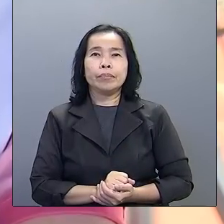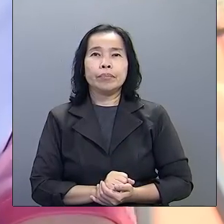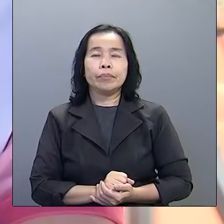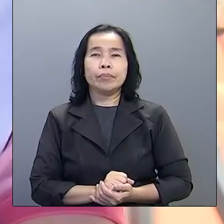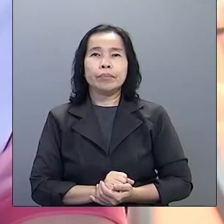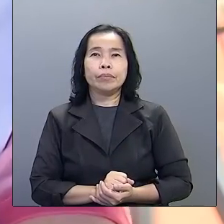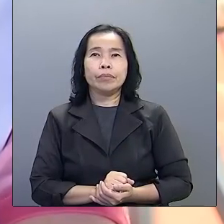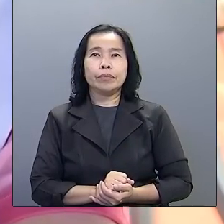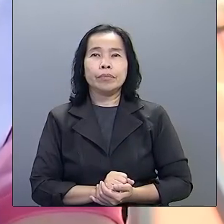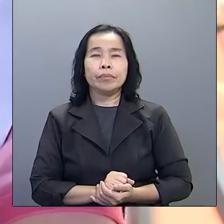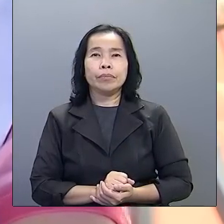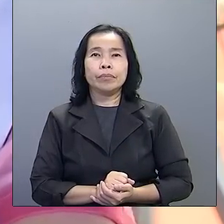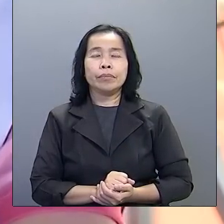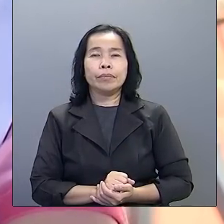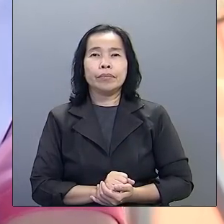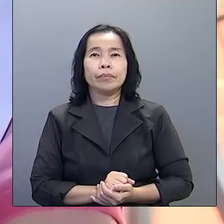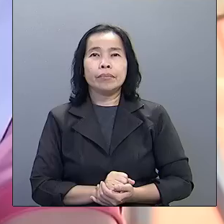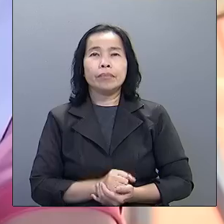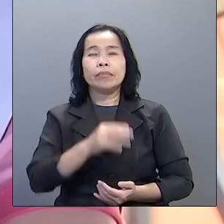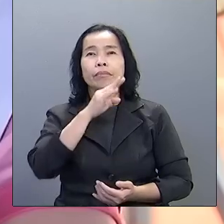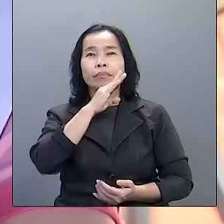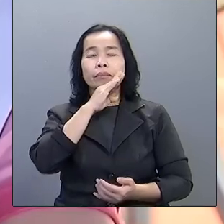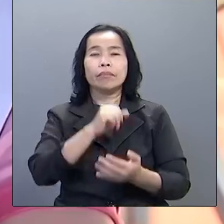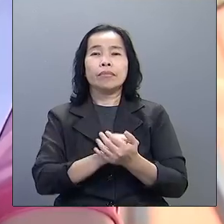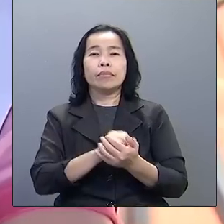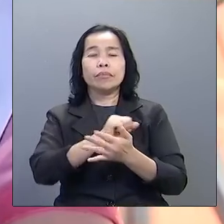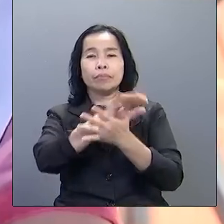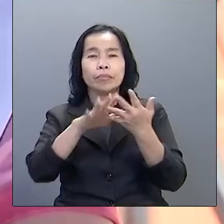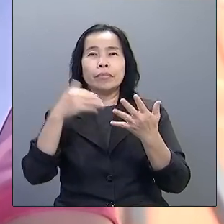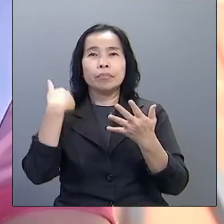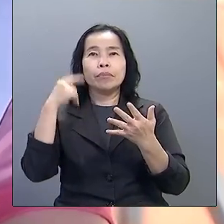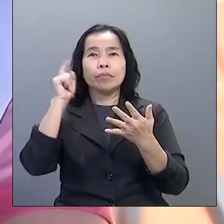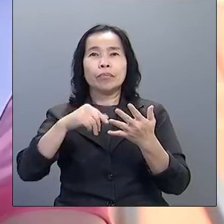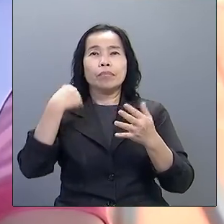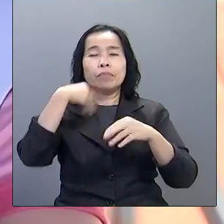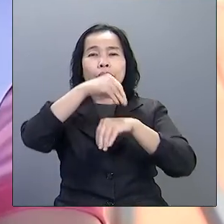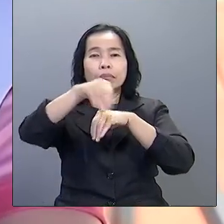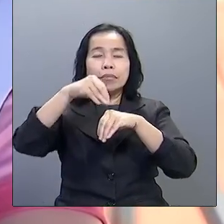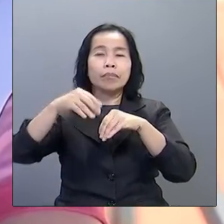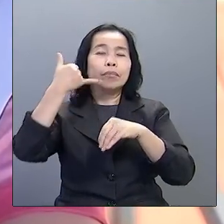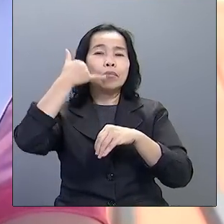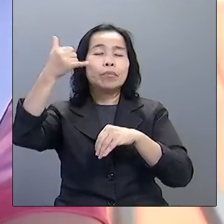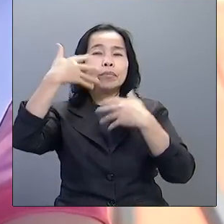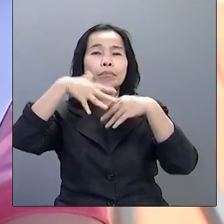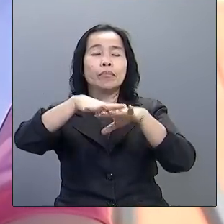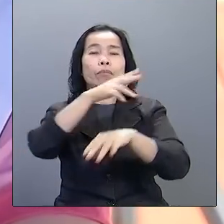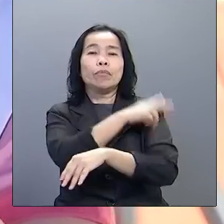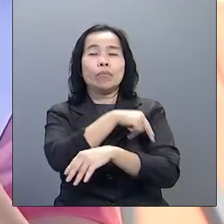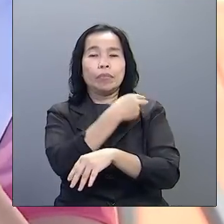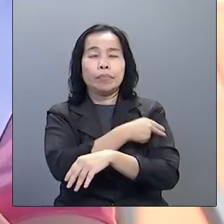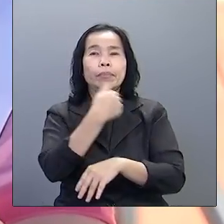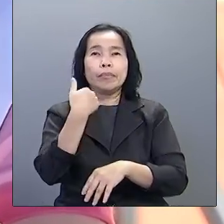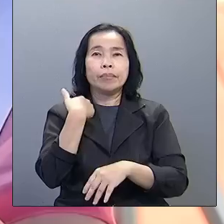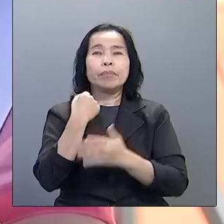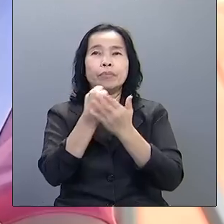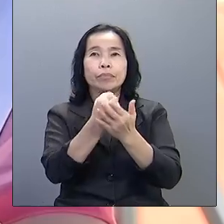าไปเราประสานต่อไหมคะ ถ้าญาติกลับภูมิลำเนาไปแล้วก็มีเครือข่ายก็ประสานโรงพยาบาลไปค่ะเพราะเราเป็นเครือข่ายอยู่แล้วแล้วก็ประสาน